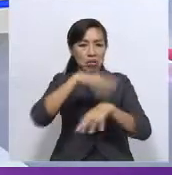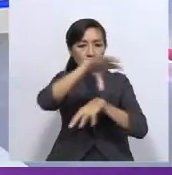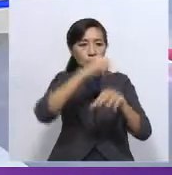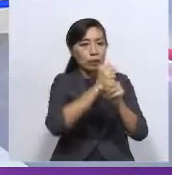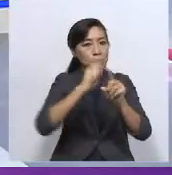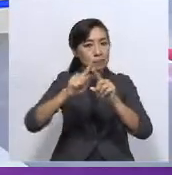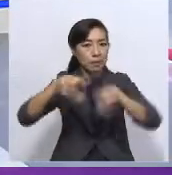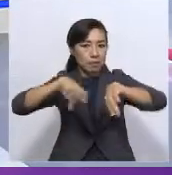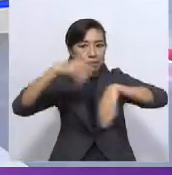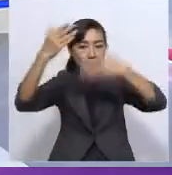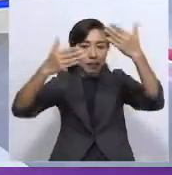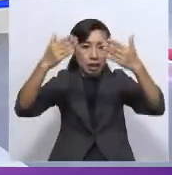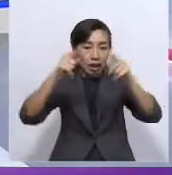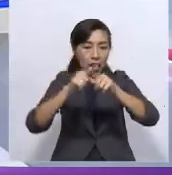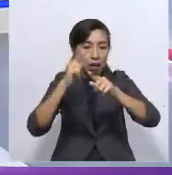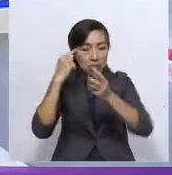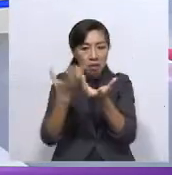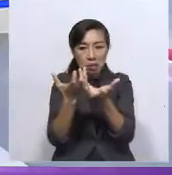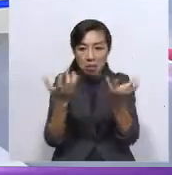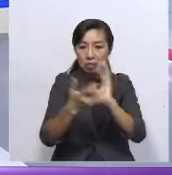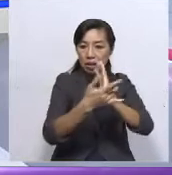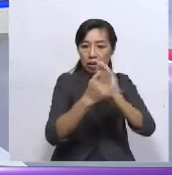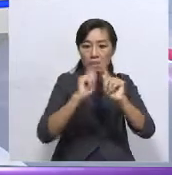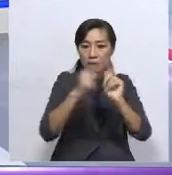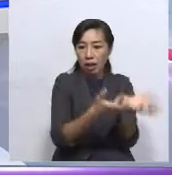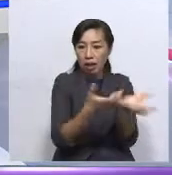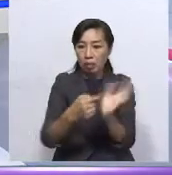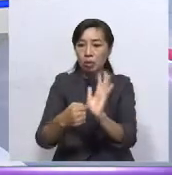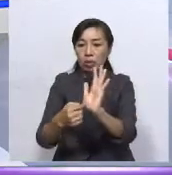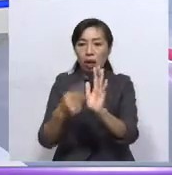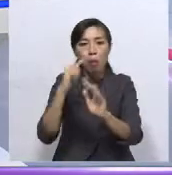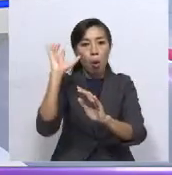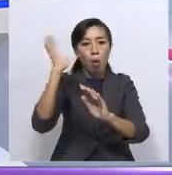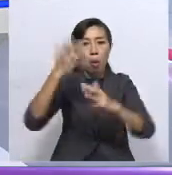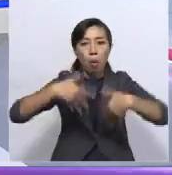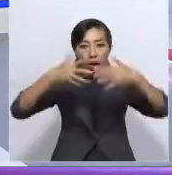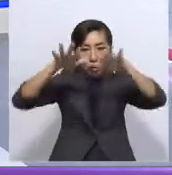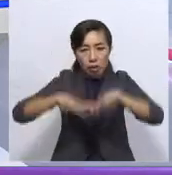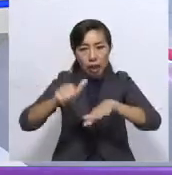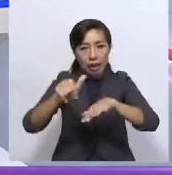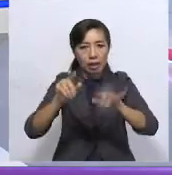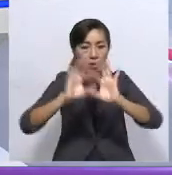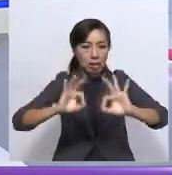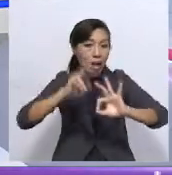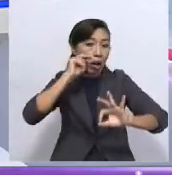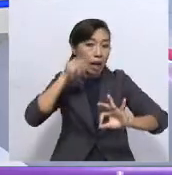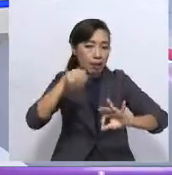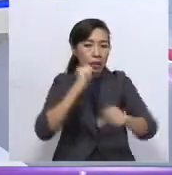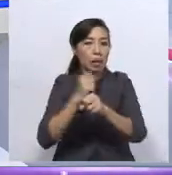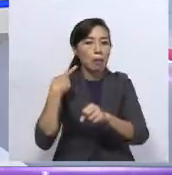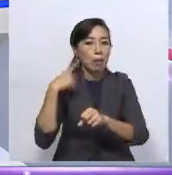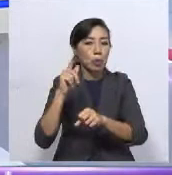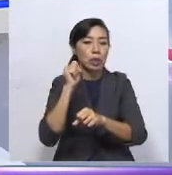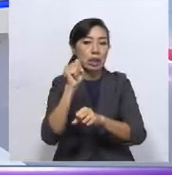านเนี่ยมาจัดงานแล้วก็มาเอานวัตกรรมมาโชว์กันเรื่องของการลดโลกร้อนนะครับโดยเฉพาะการนำน้ำเนี่ยใช้อย่างมีคุณค่ามากที่สุด